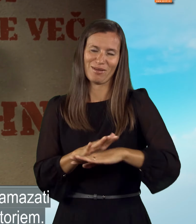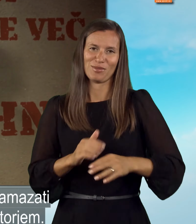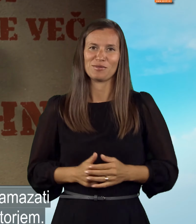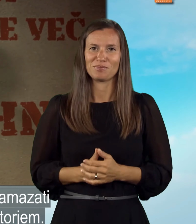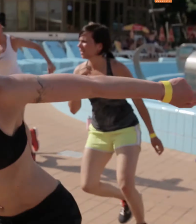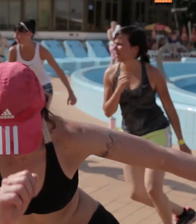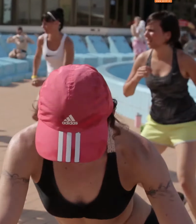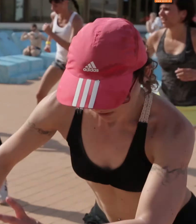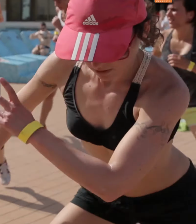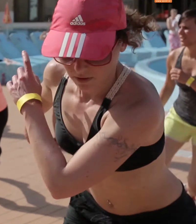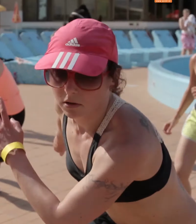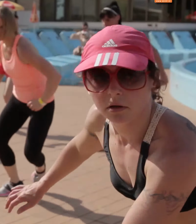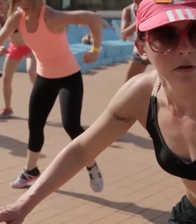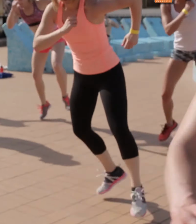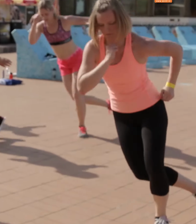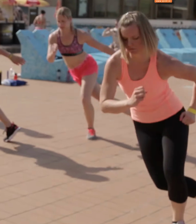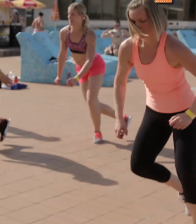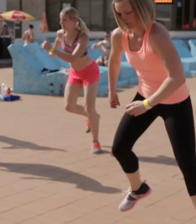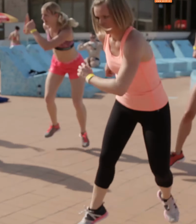faktorjem.